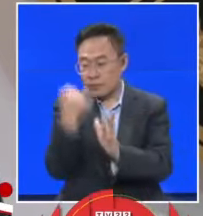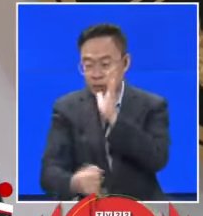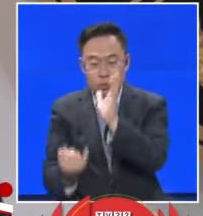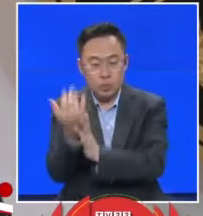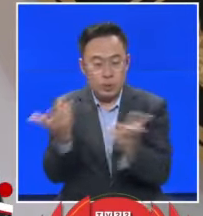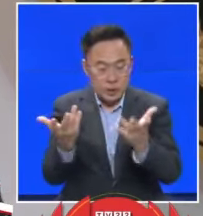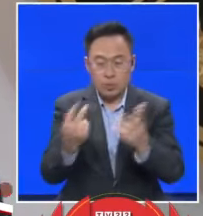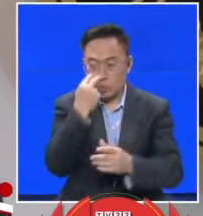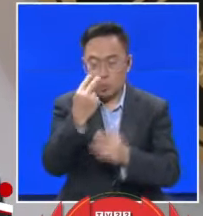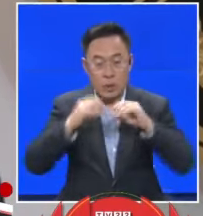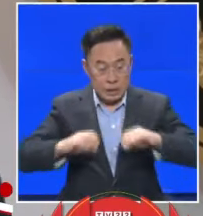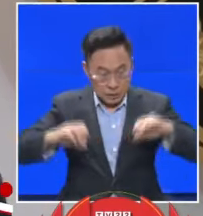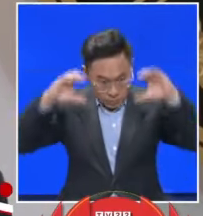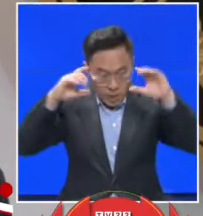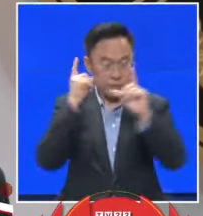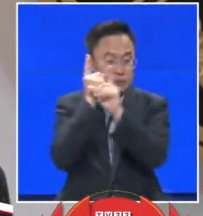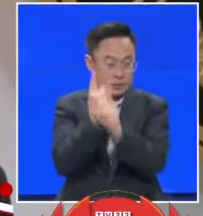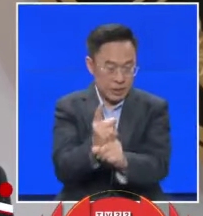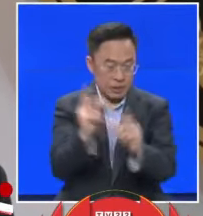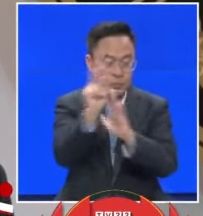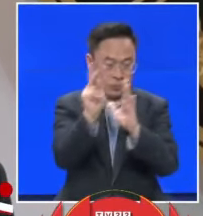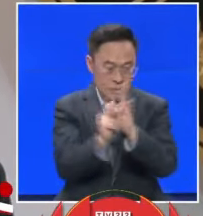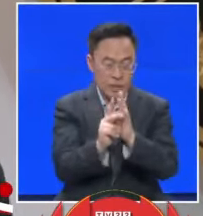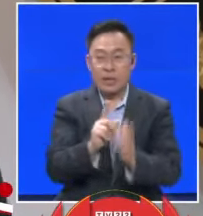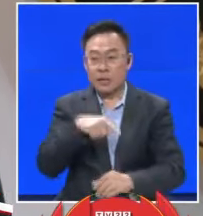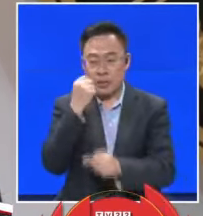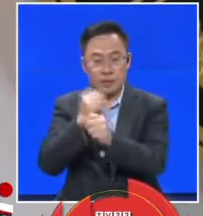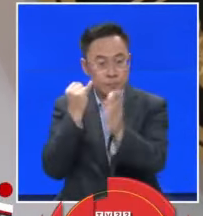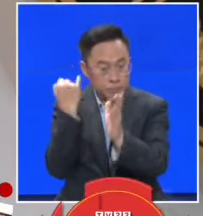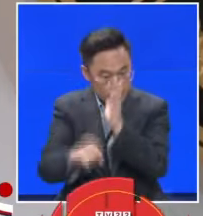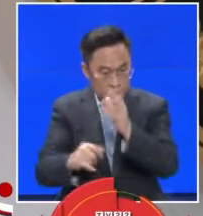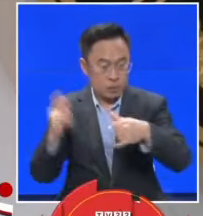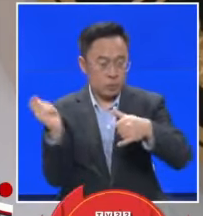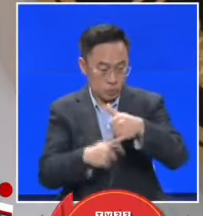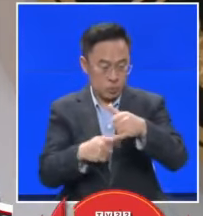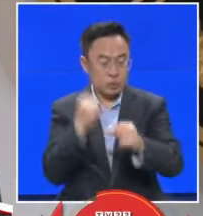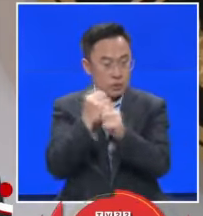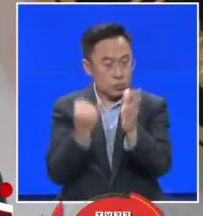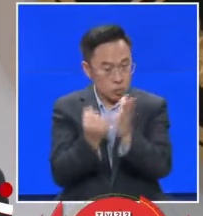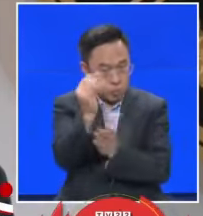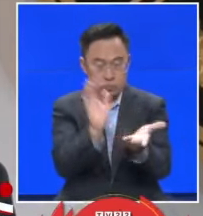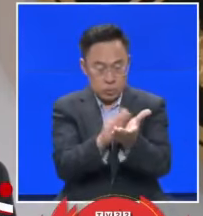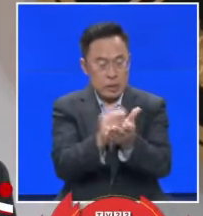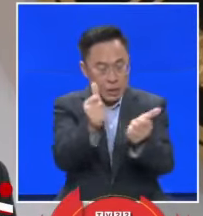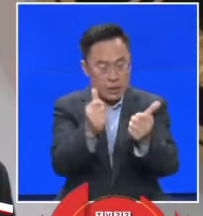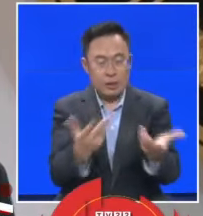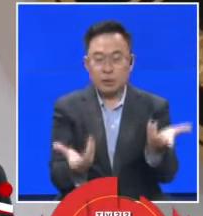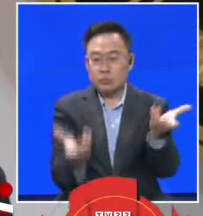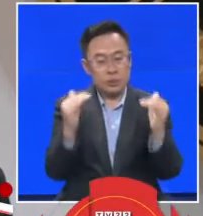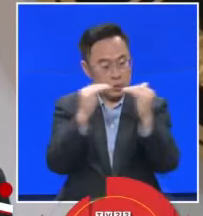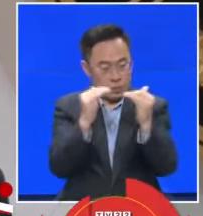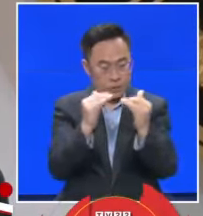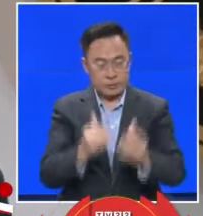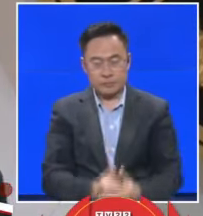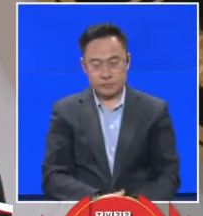ผิดรัฐบาลนี้ยึดตามหลักการทำงานที่ถูกต้องตามกฎหมายซึ่งแน่นอนว่าต้องให้ความเป็นธรรมทั้งสองฝ่ายนะคะส่วน